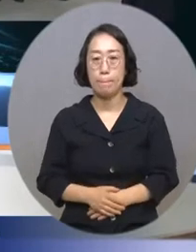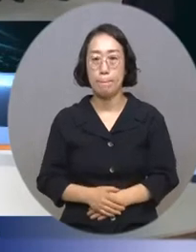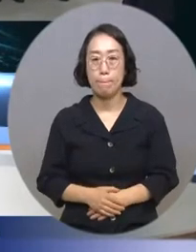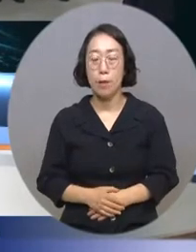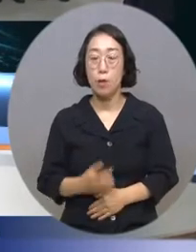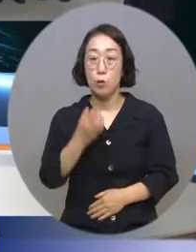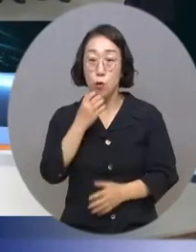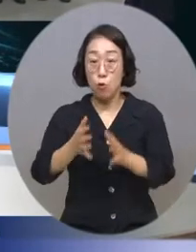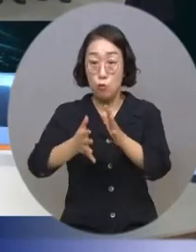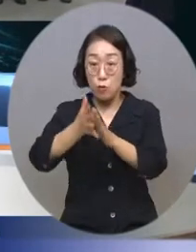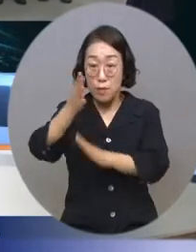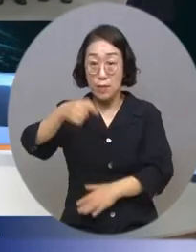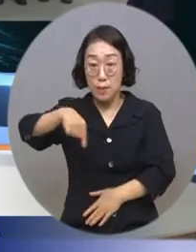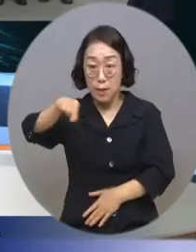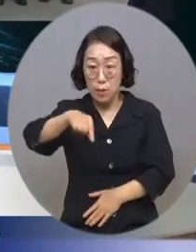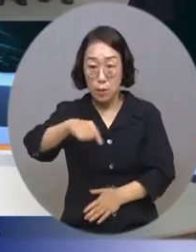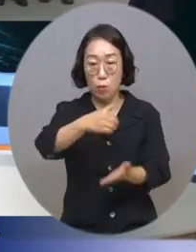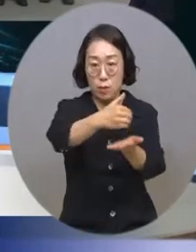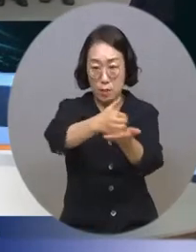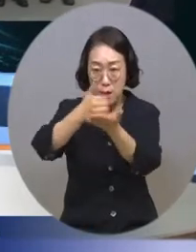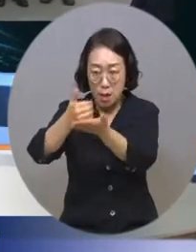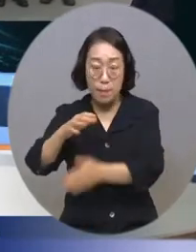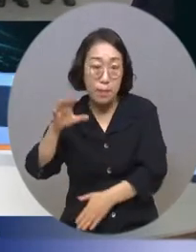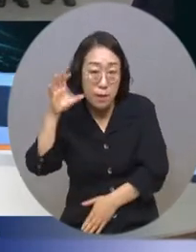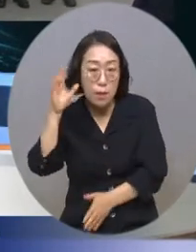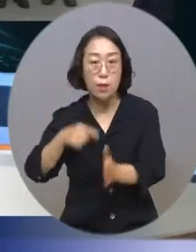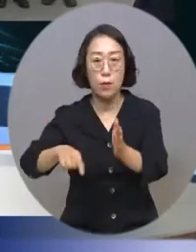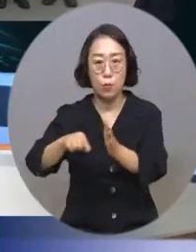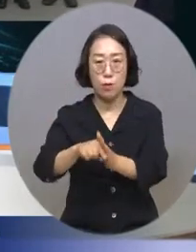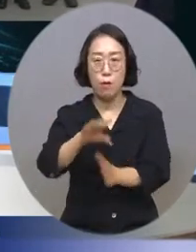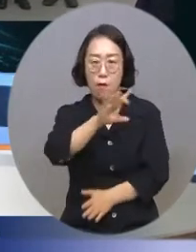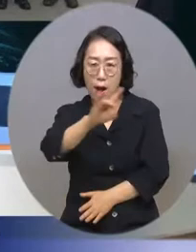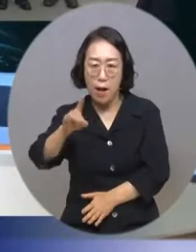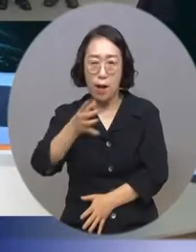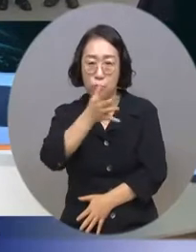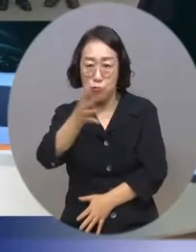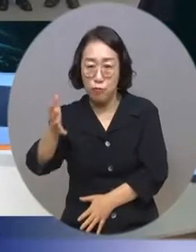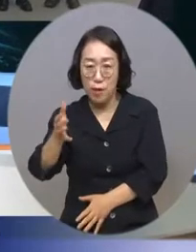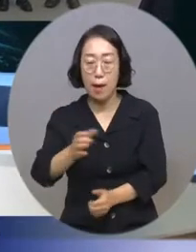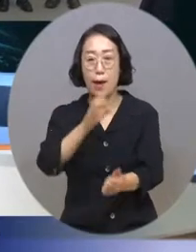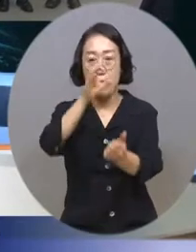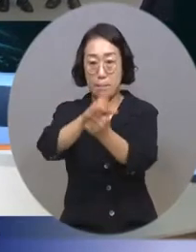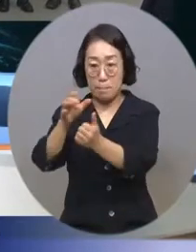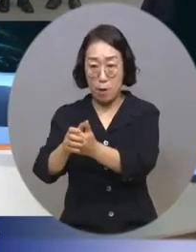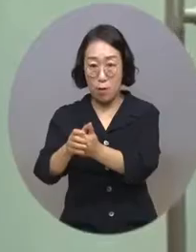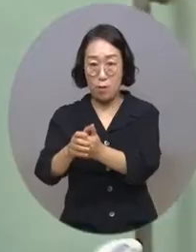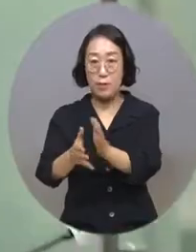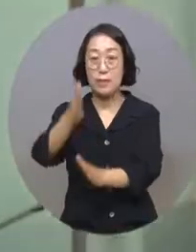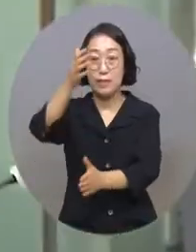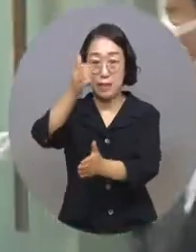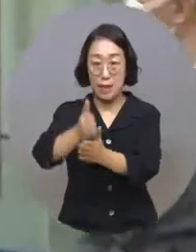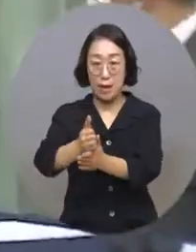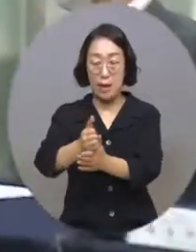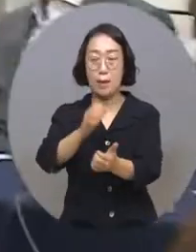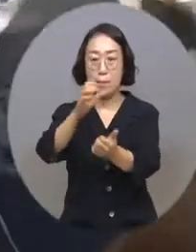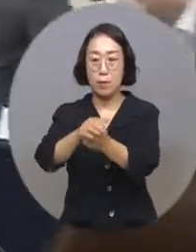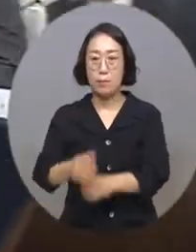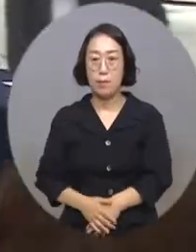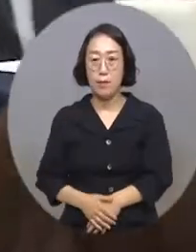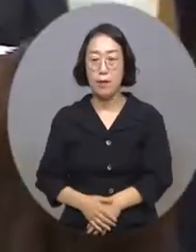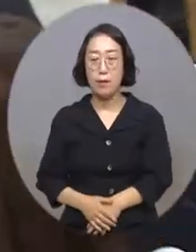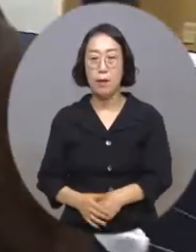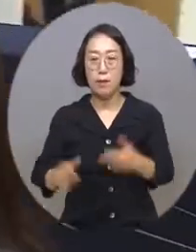처음 씨가 시민의 목소리를 전달할 각 분야의 서울시 명일 시장을 선발했습니다 서울시는 지난